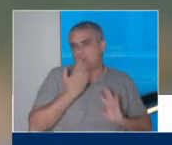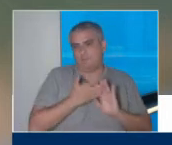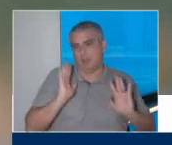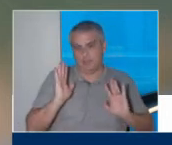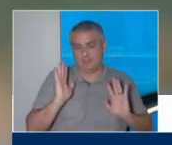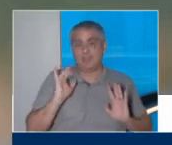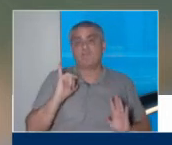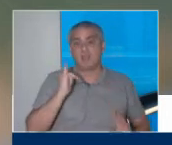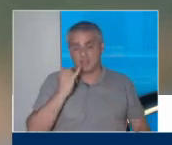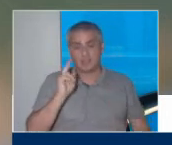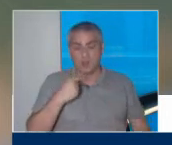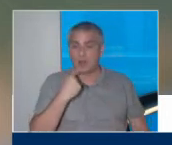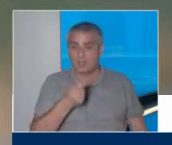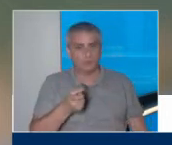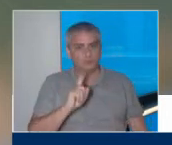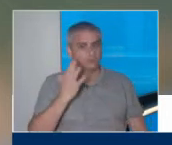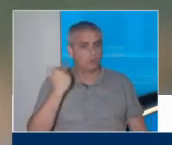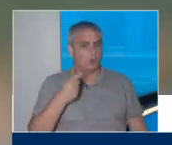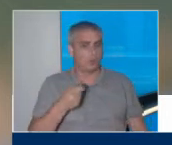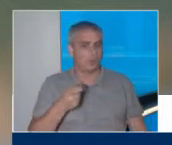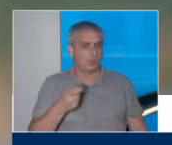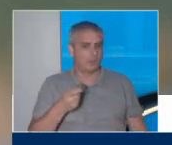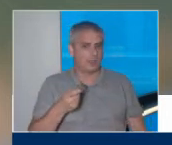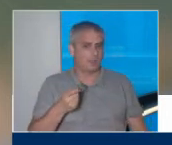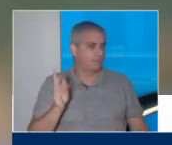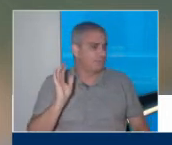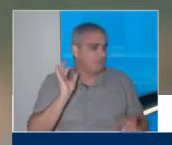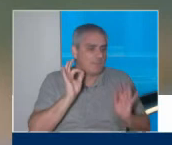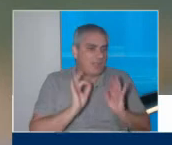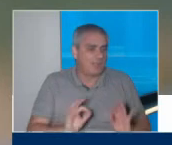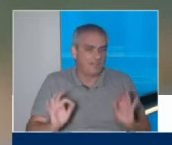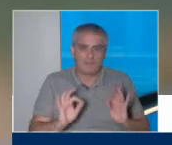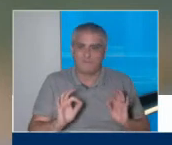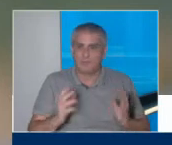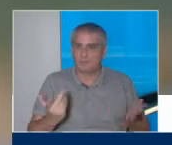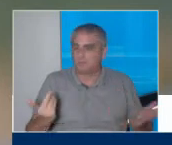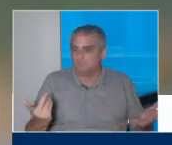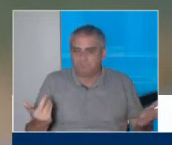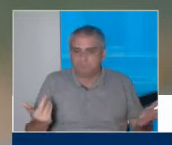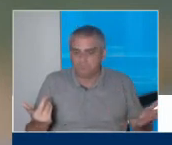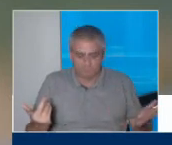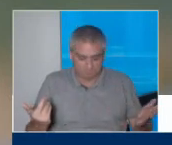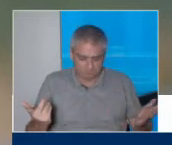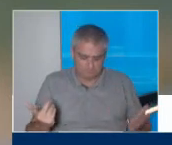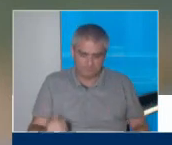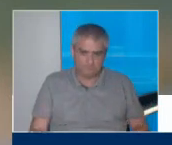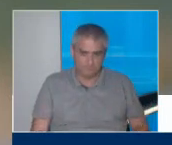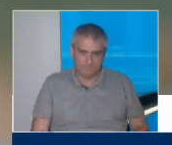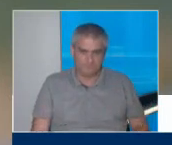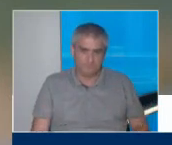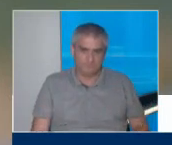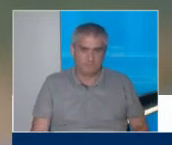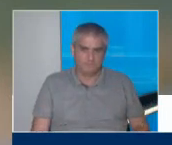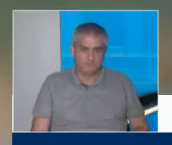שאני כן יכול להגיד לך, שהוא לא היה מסוכסך עם אף אחד, ולא היה מסוכסך עם שום גורמים פה